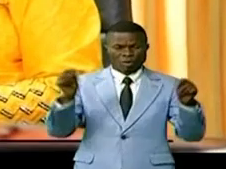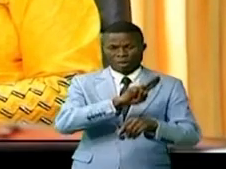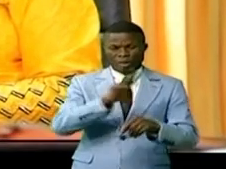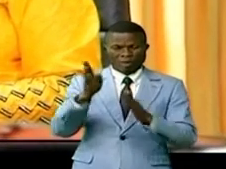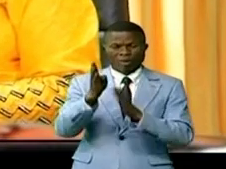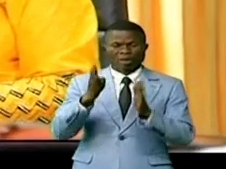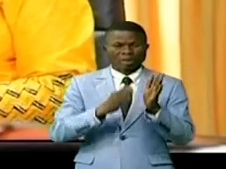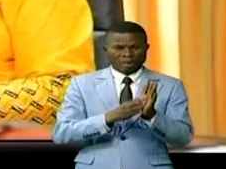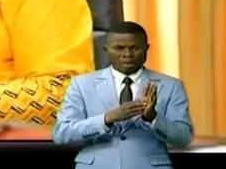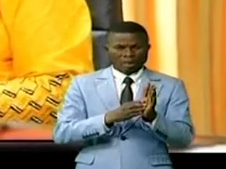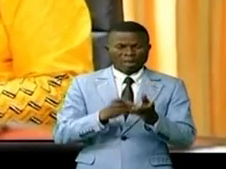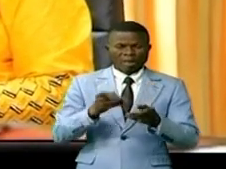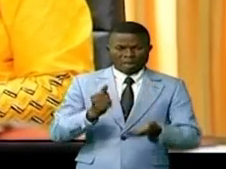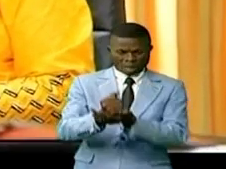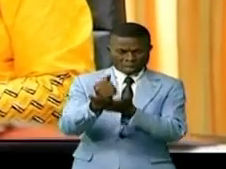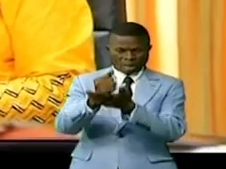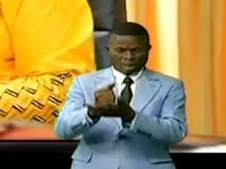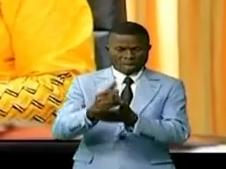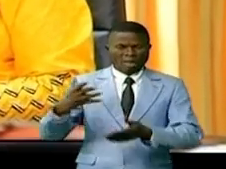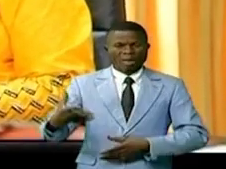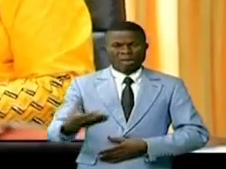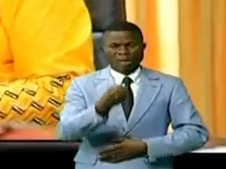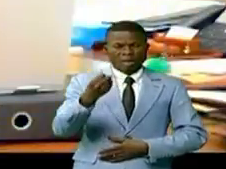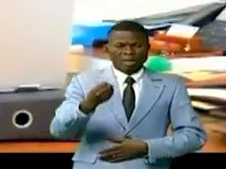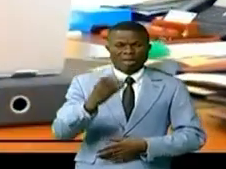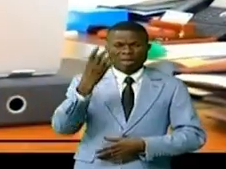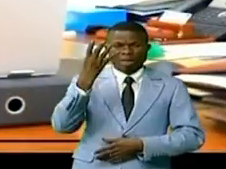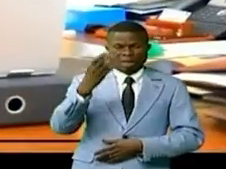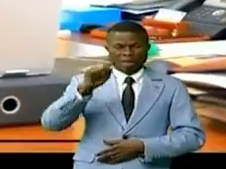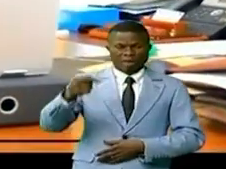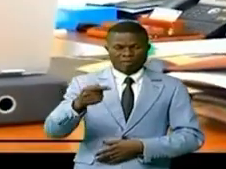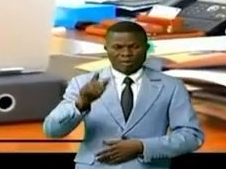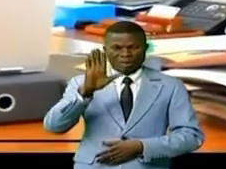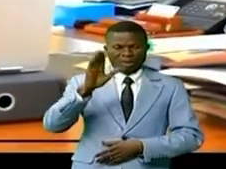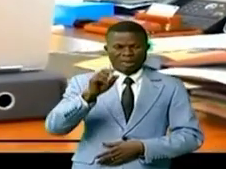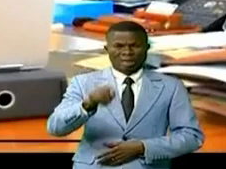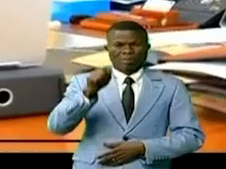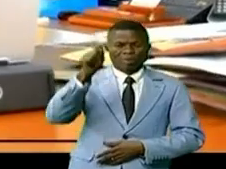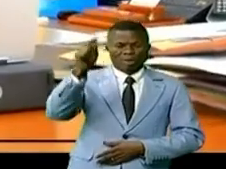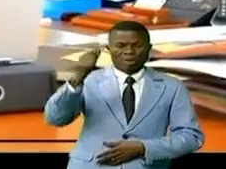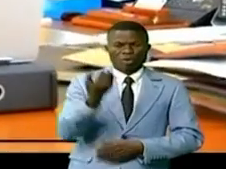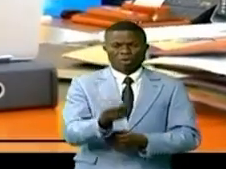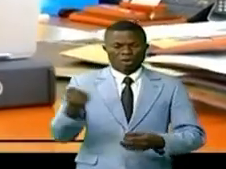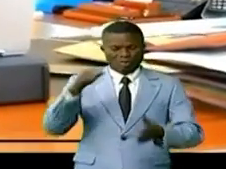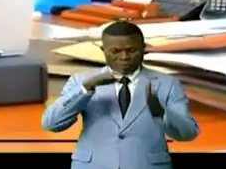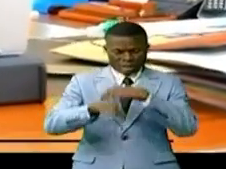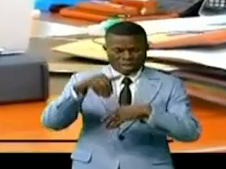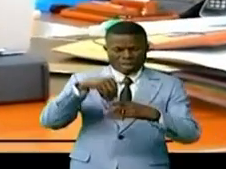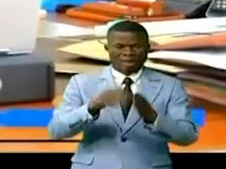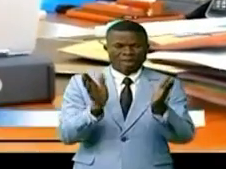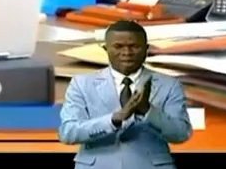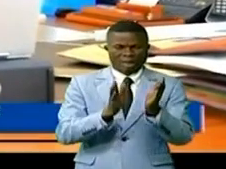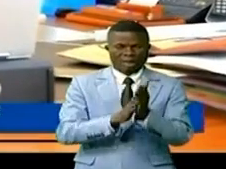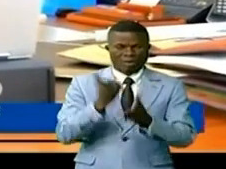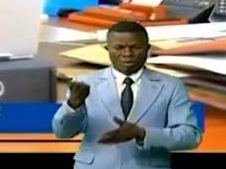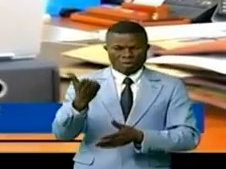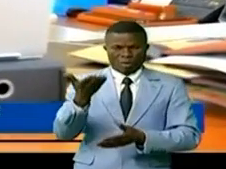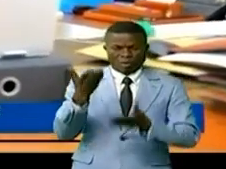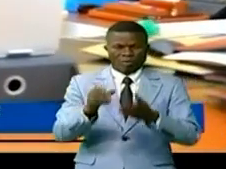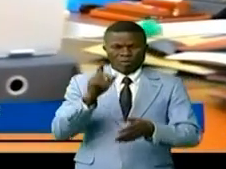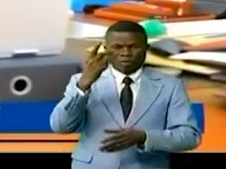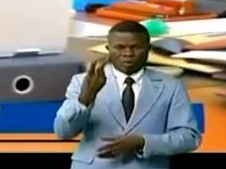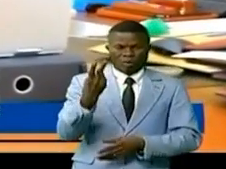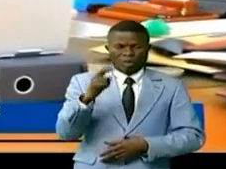2019 a permis de récupérer 4,5 millions d'enfants dans le système éducatif congolais, soit